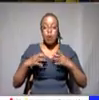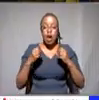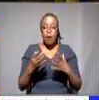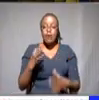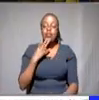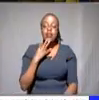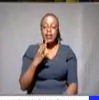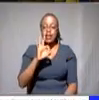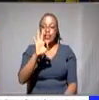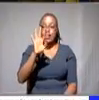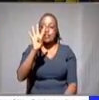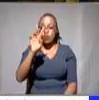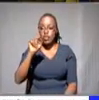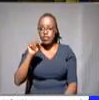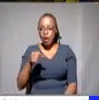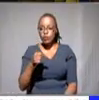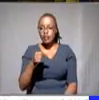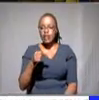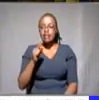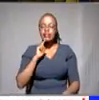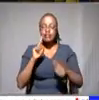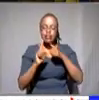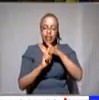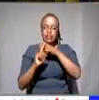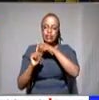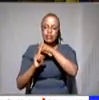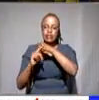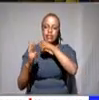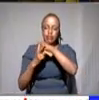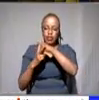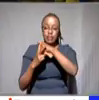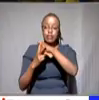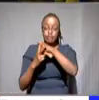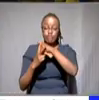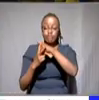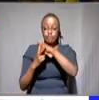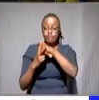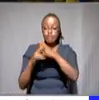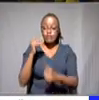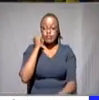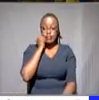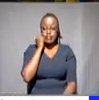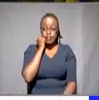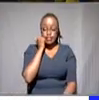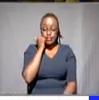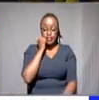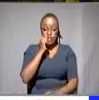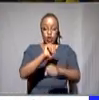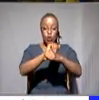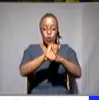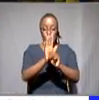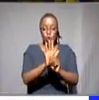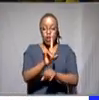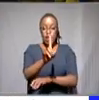matatu mamirogo tatu nana. Na girimaga na matatu mamirogo tatu na mugwanja. Niyo mari na homeno ya